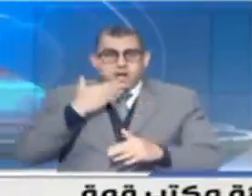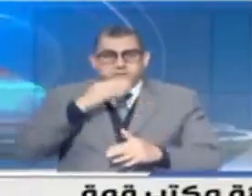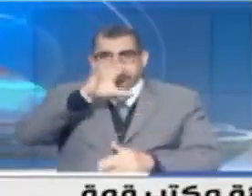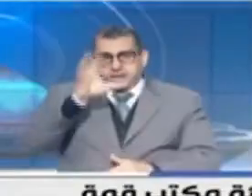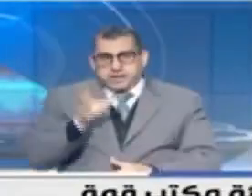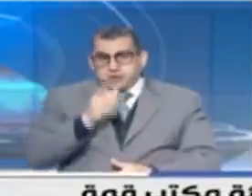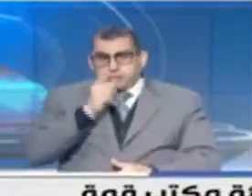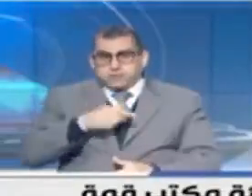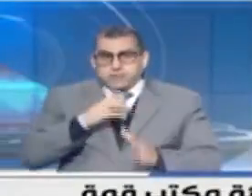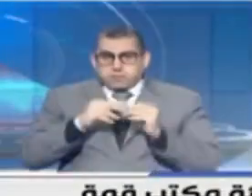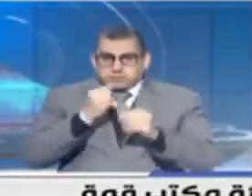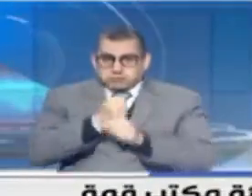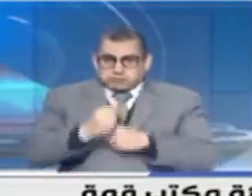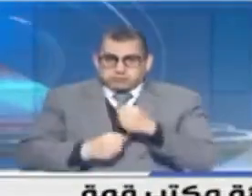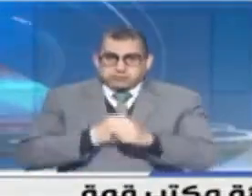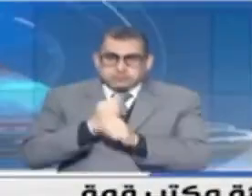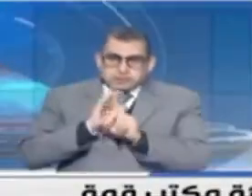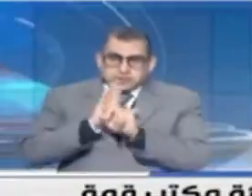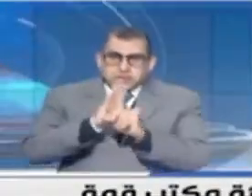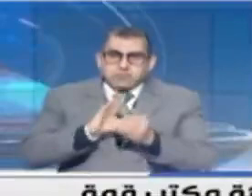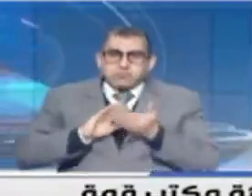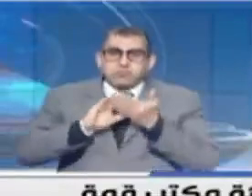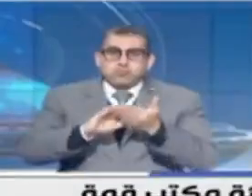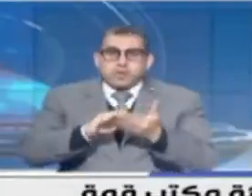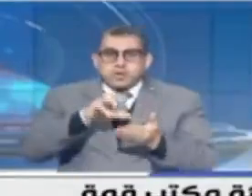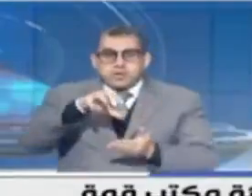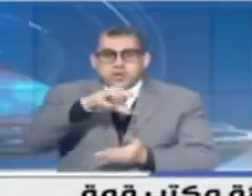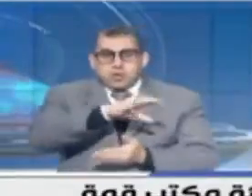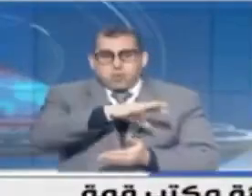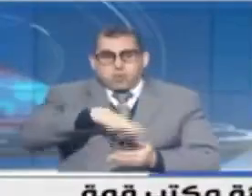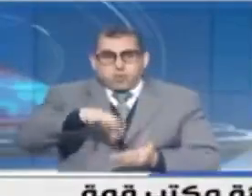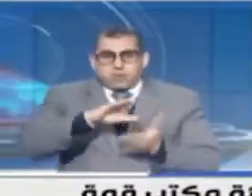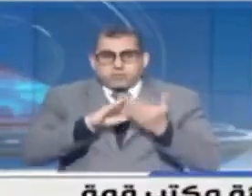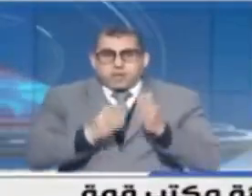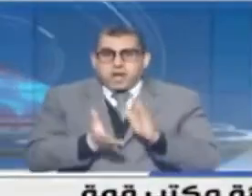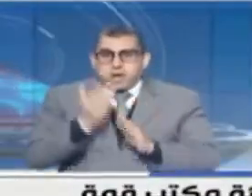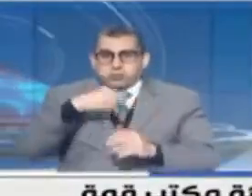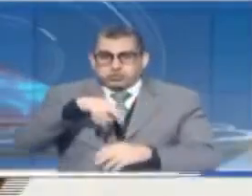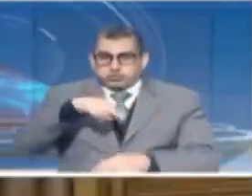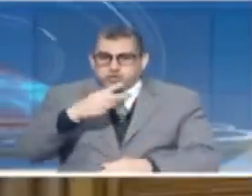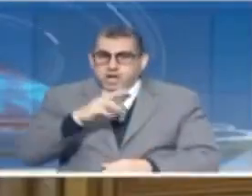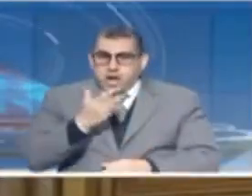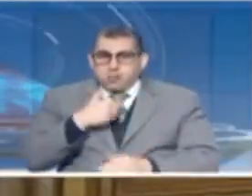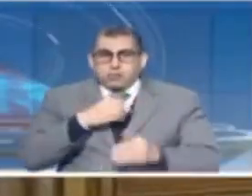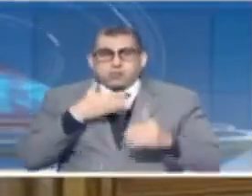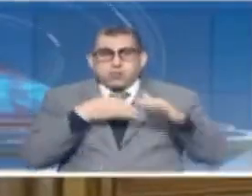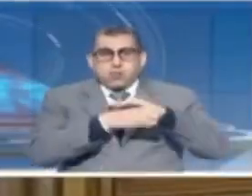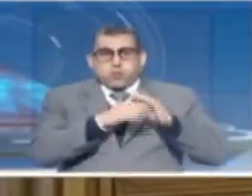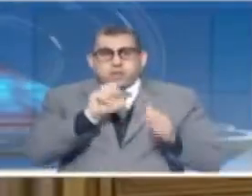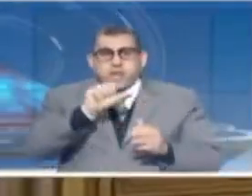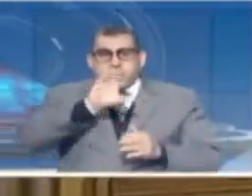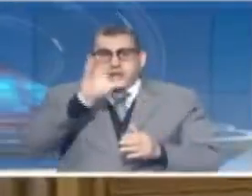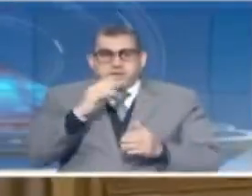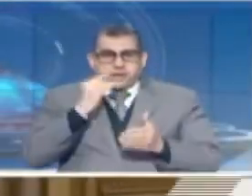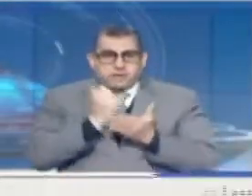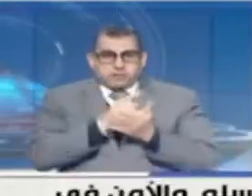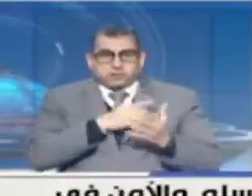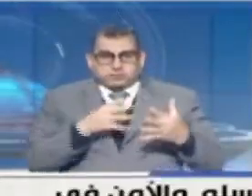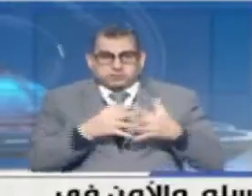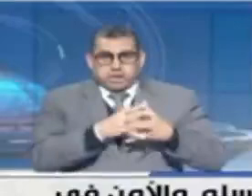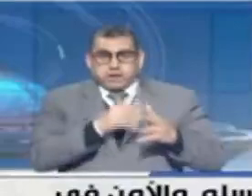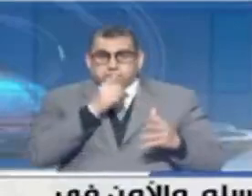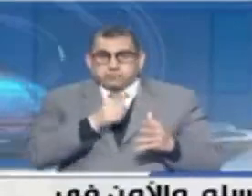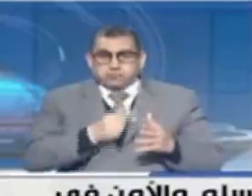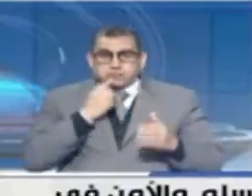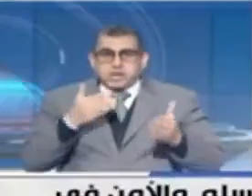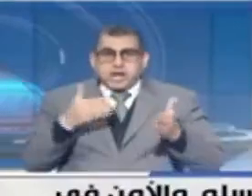وأكد سعي مصر لتقديم الدعم والمساعدة لدول القارة سواء على المستوى الثنائي أو من خلال آليات الاتحاد الإفريقي.